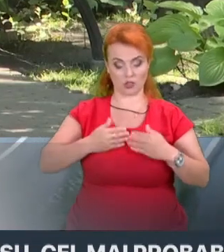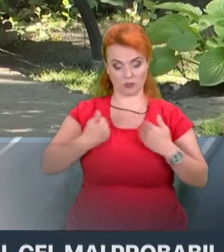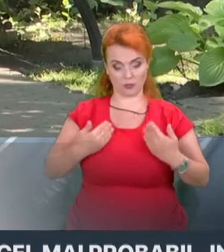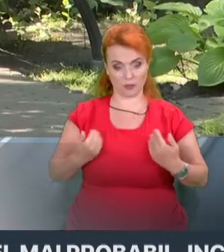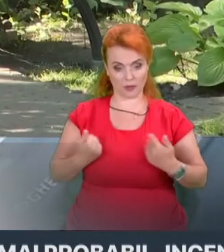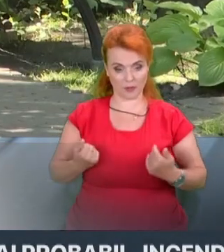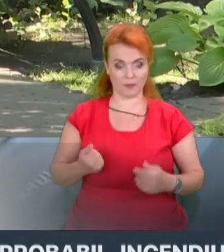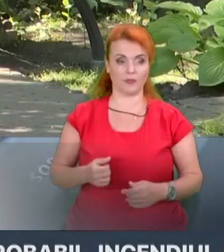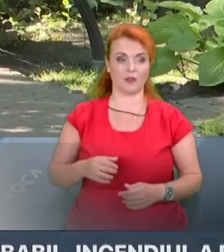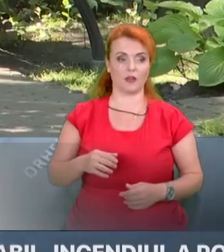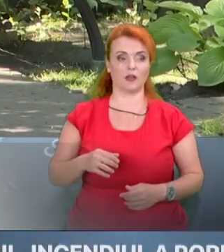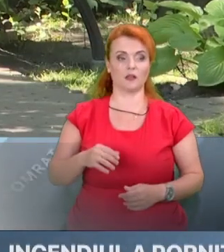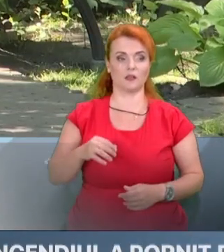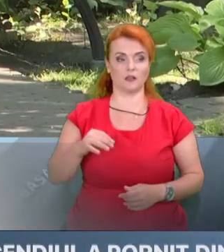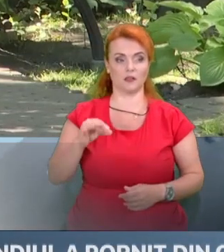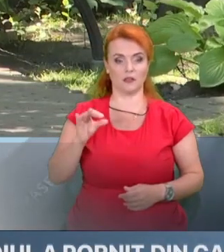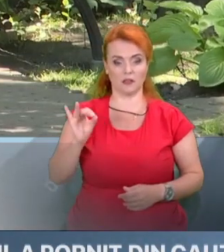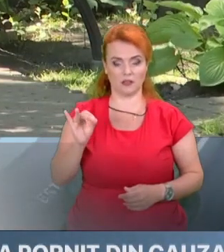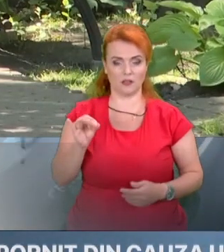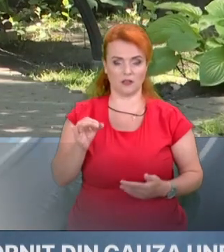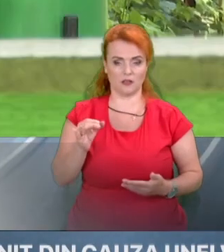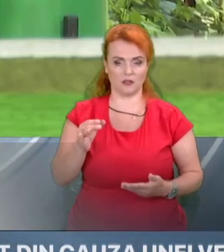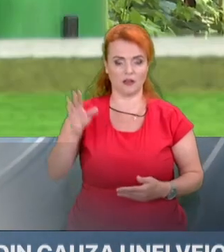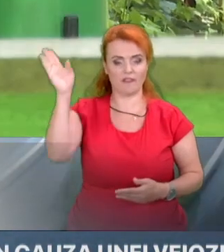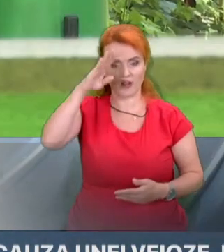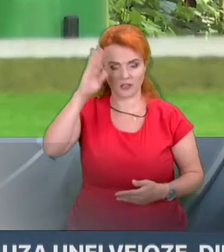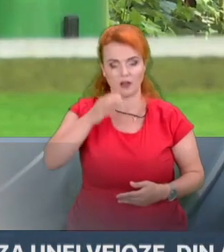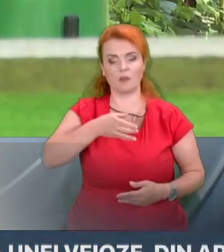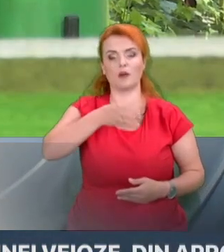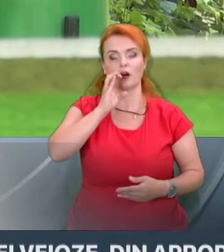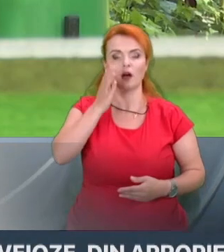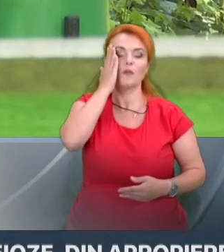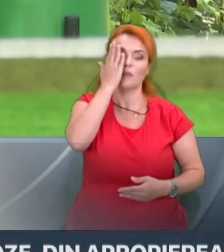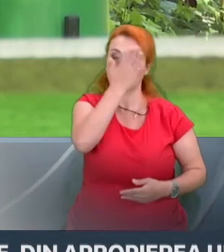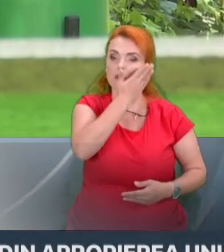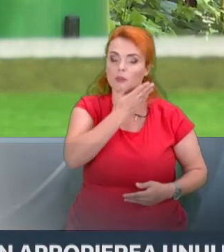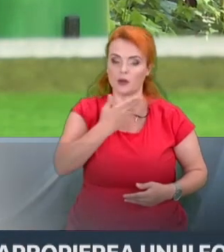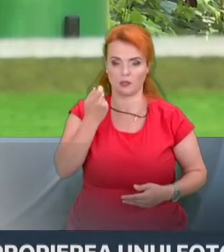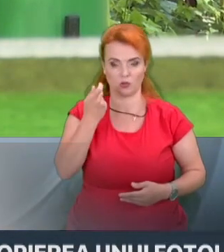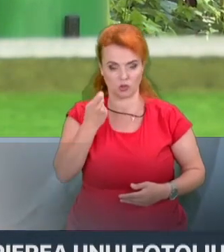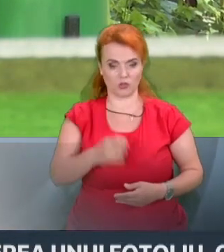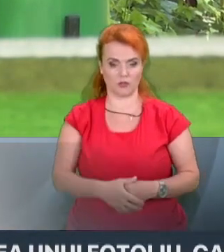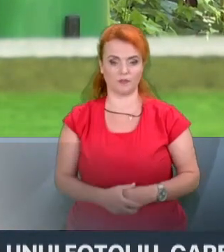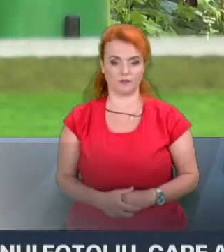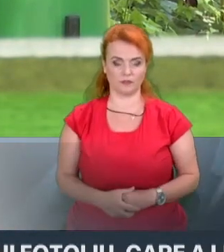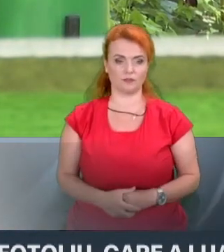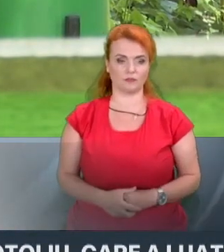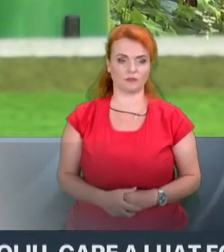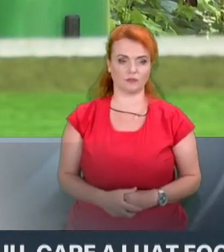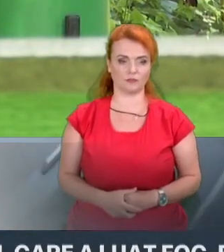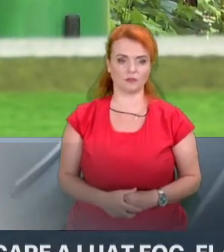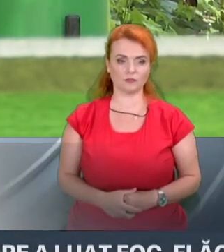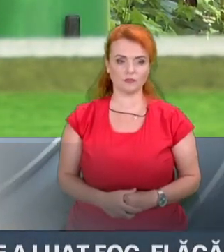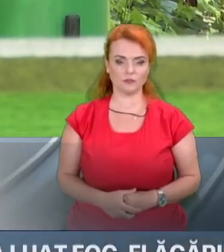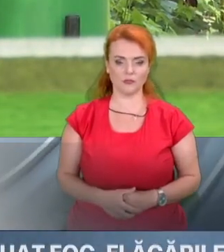ceva. Clar că nu avem gheața cu noi, dar măcar apă rece să găsim și să-i punem apă rece s-o pe frunte,